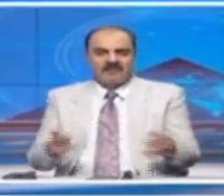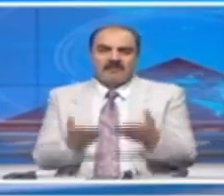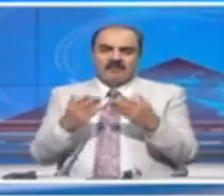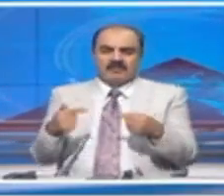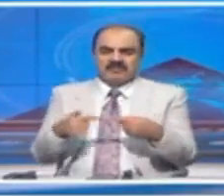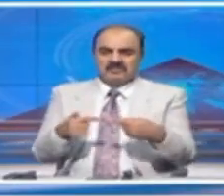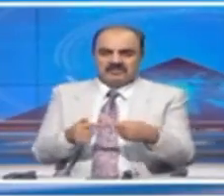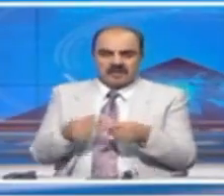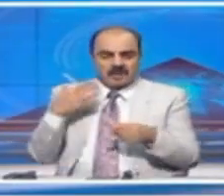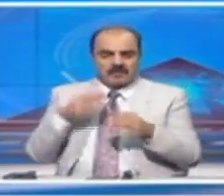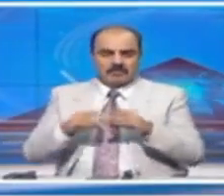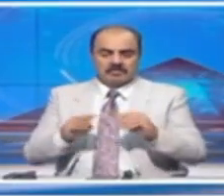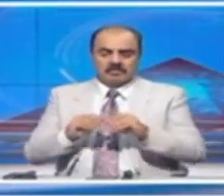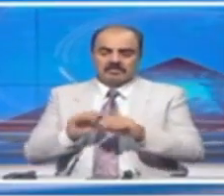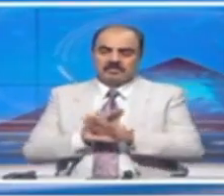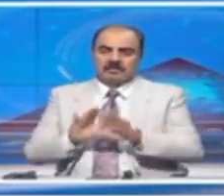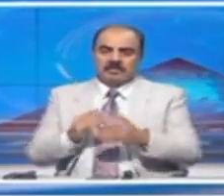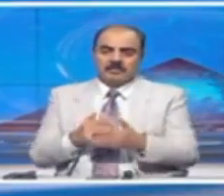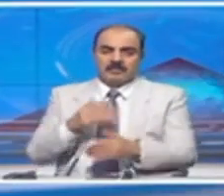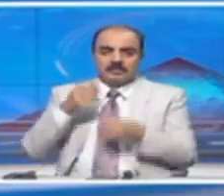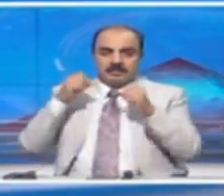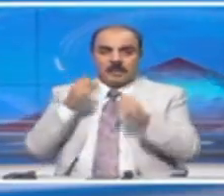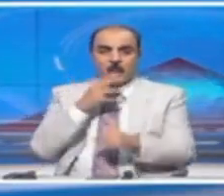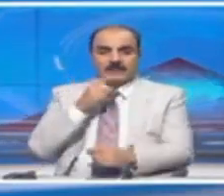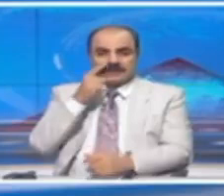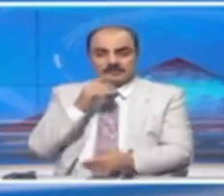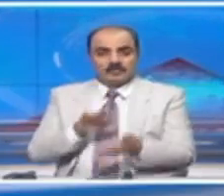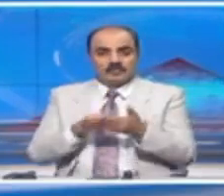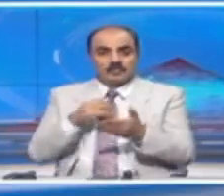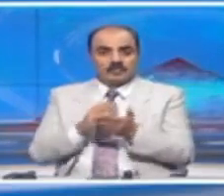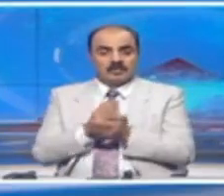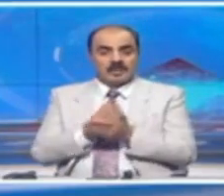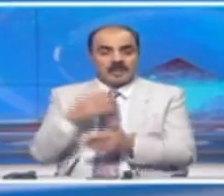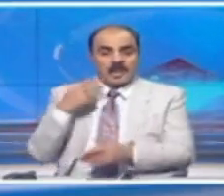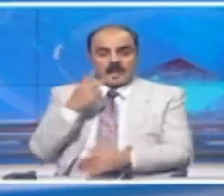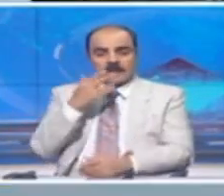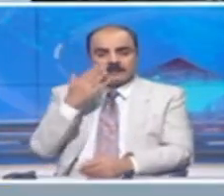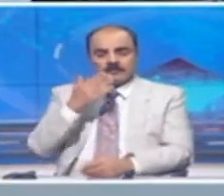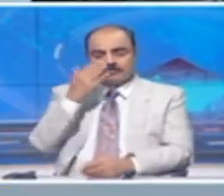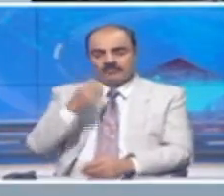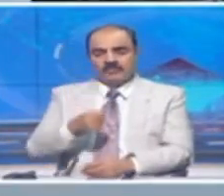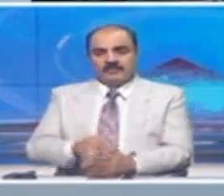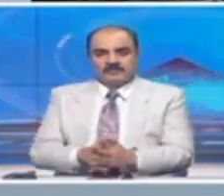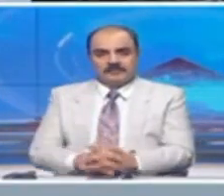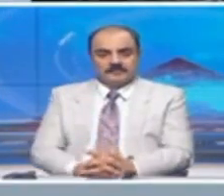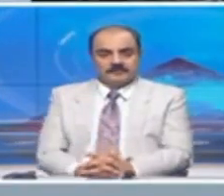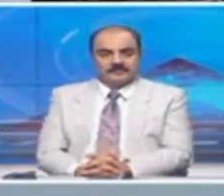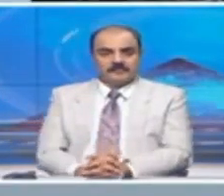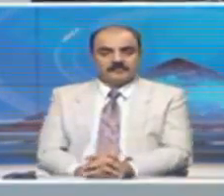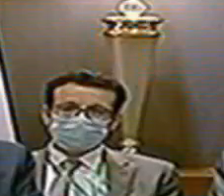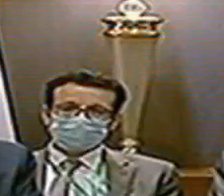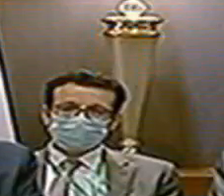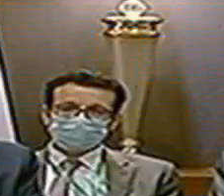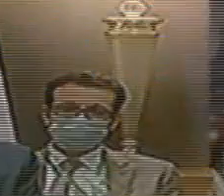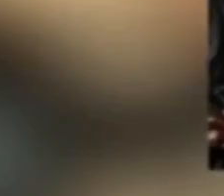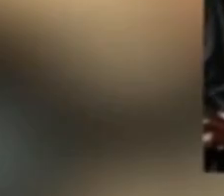الخلافات بين الأطراف السياسية الليبية المختلفة. السفير حسين هريدي مساعد وزير الخارجية الأسبق، شكرا جزيلا لك.